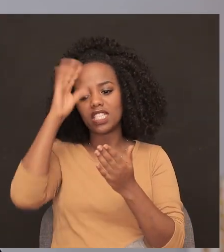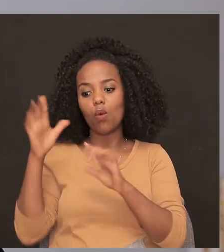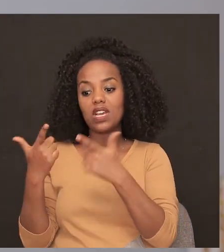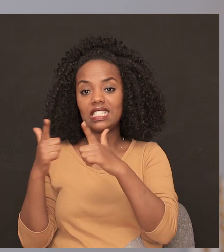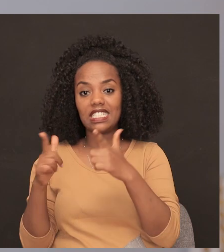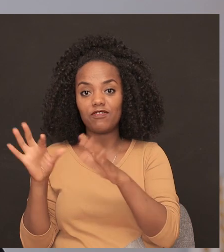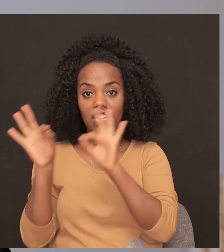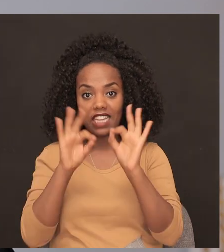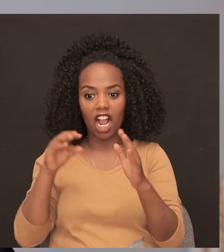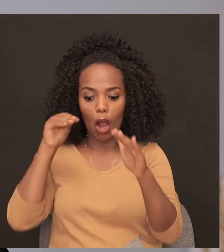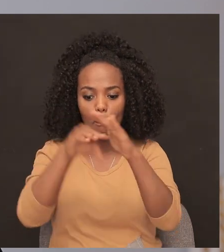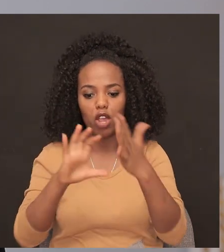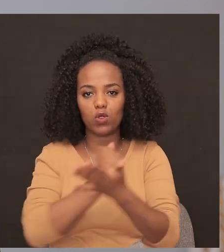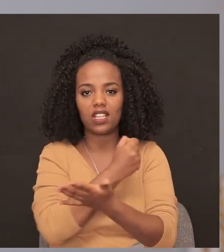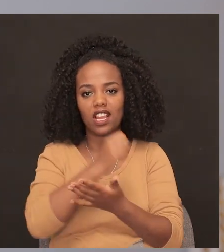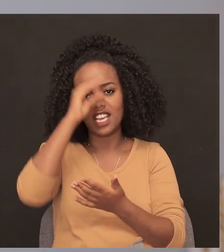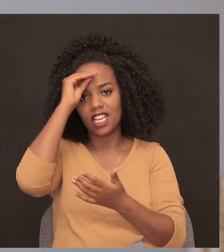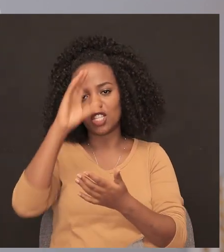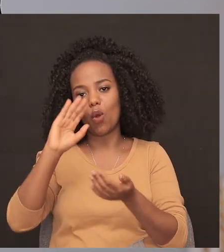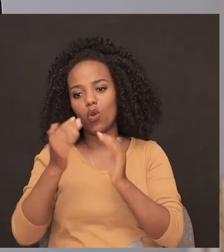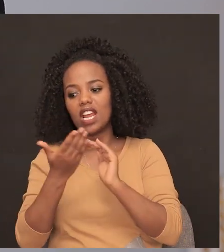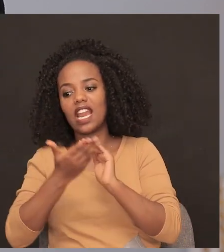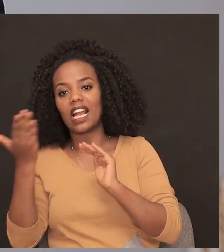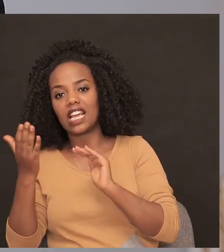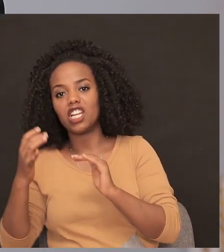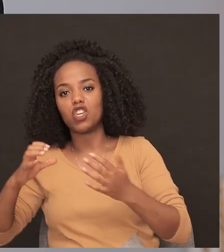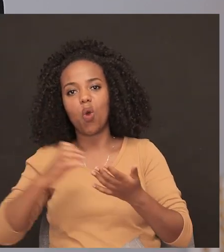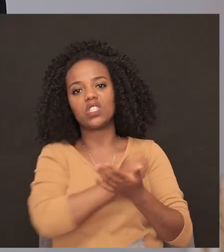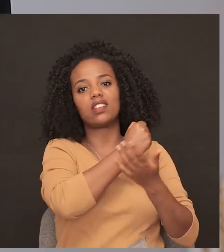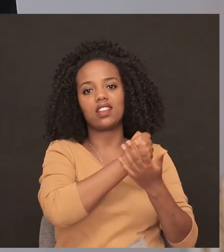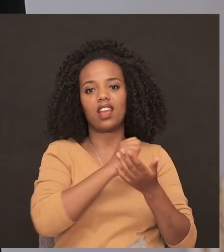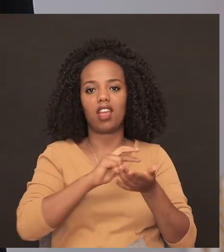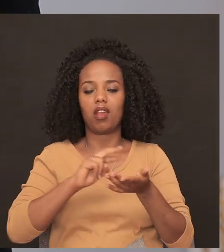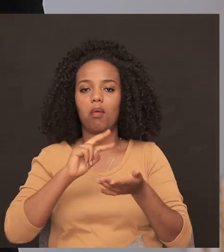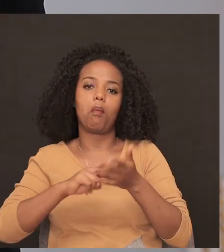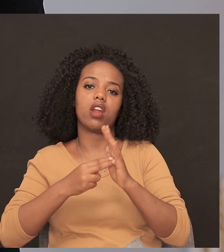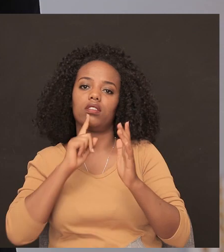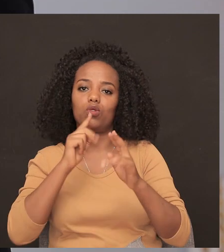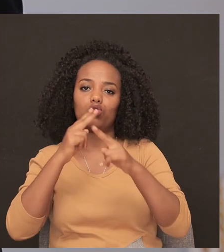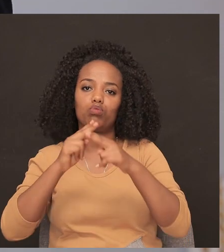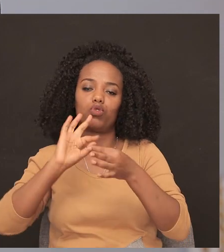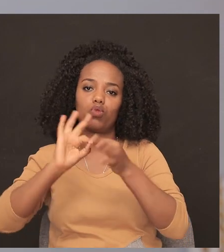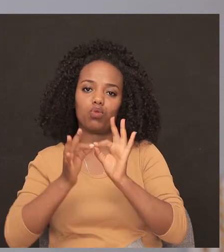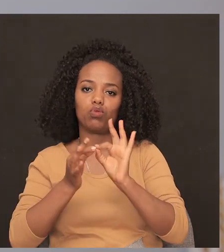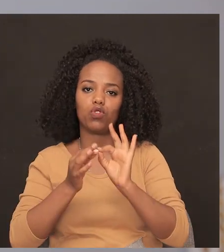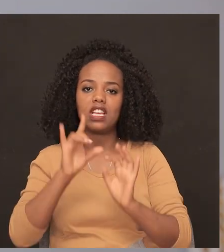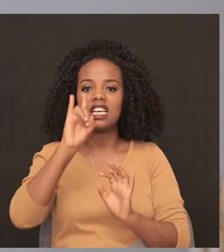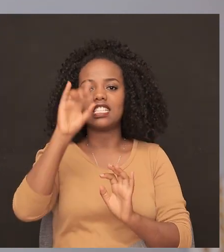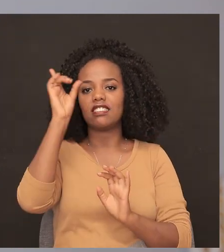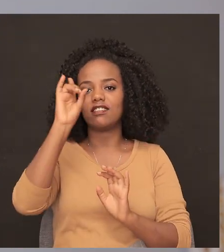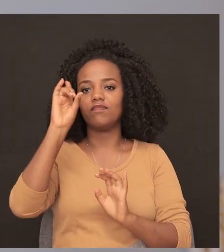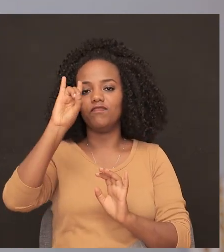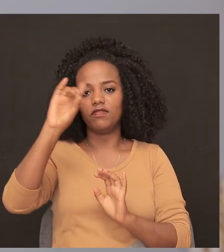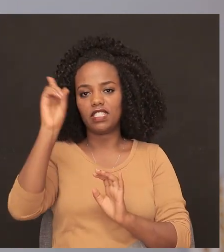ፋንታ የገባ የሰውን ነገር የቀማ የሚል ነው የስሙ ትርጉም። እውነትም ዘፍጥረት